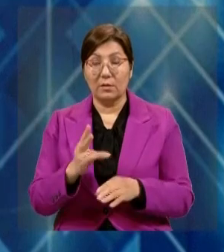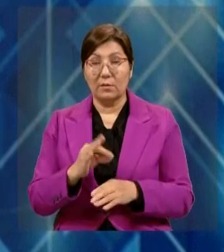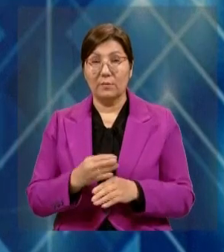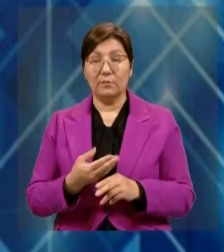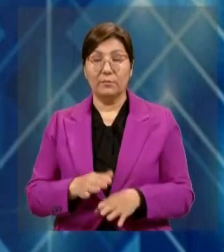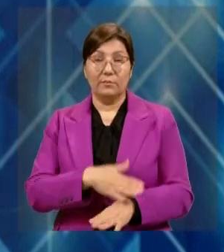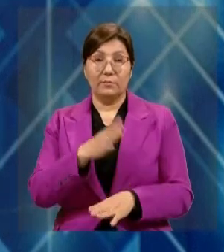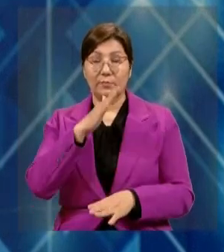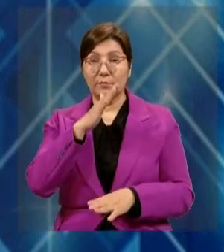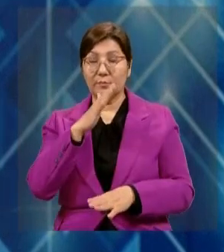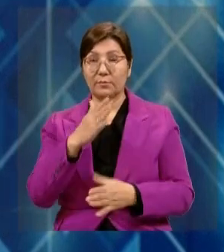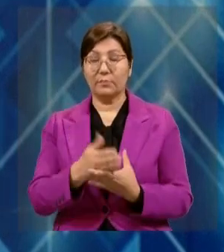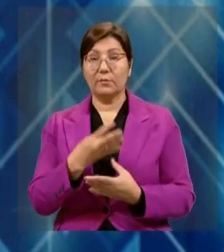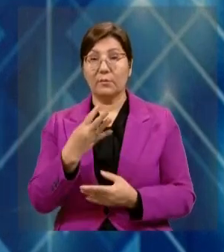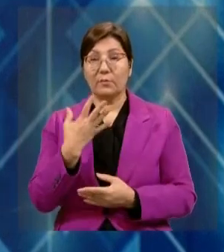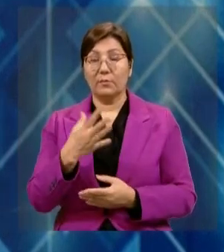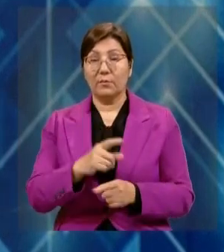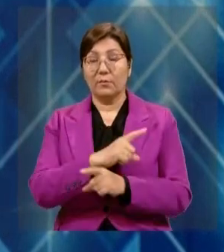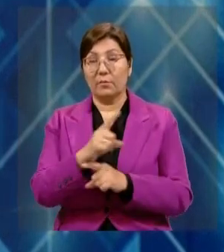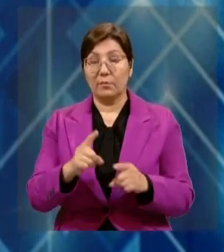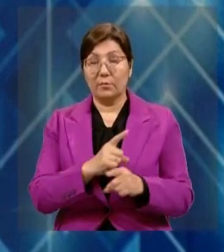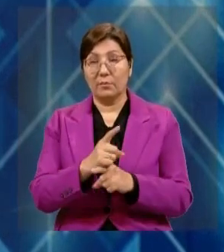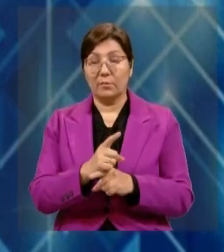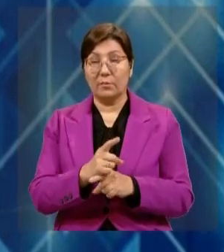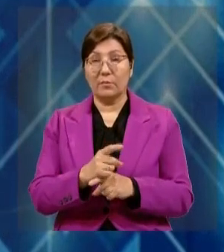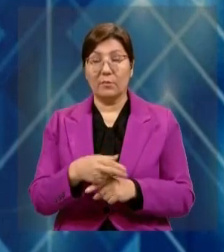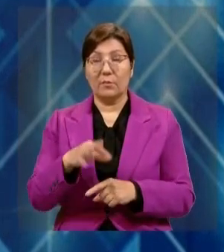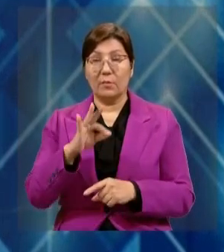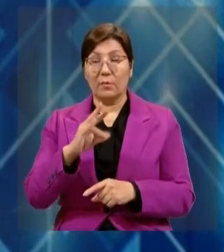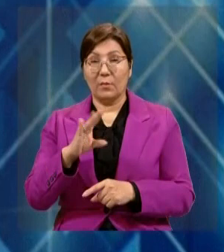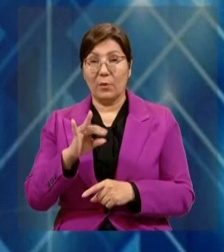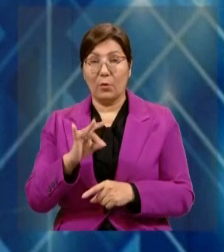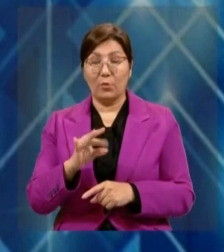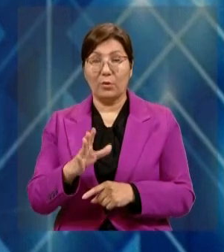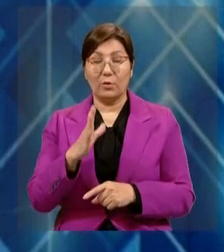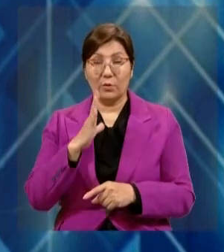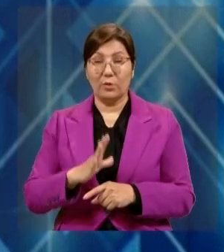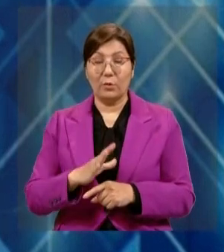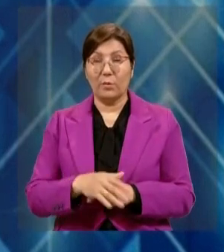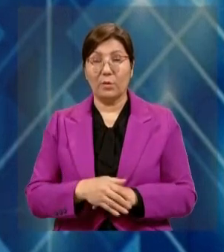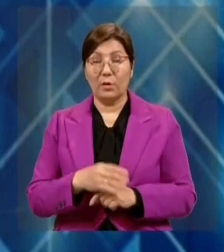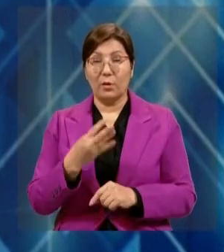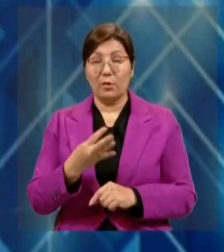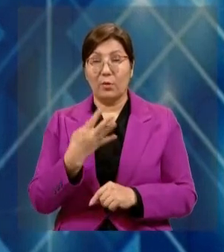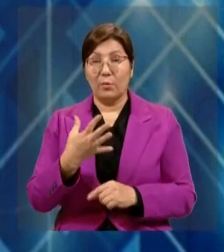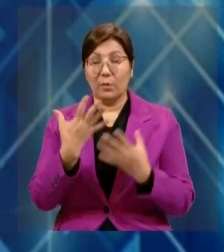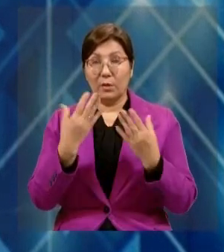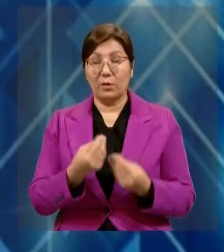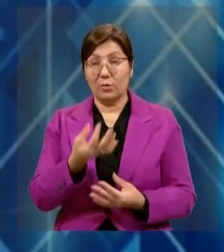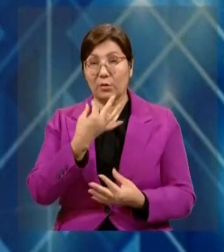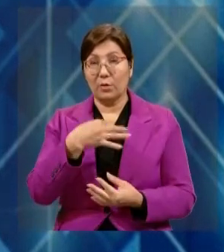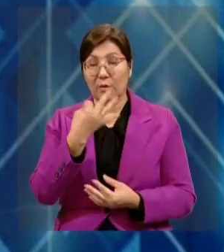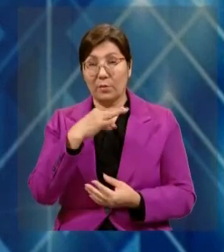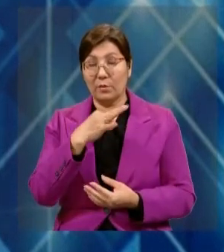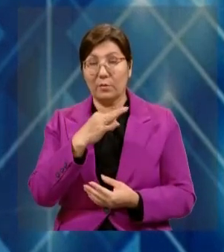уақытты қамтиды, 4-5 сағат донор жатады. Оның алдында 4-5 күн дәрілік препарат береді. Яғни